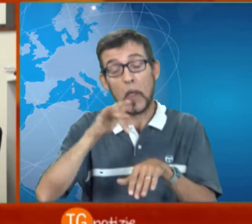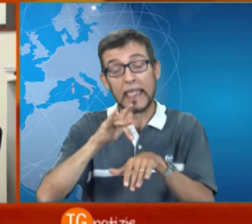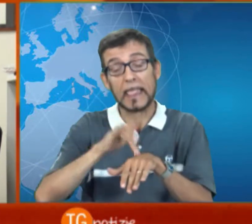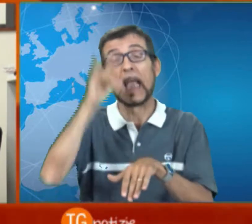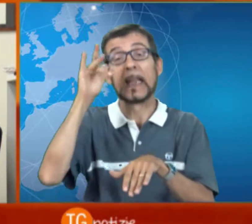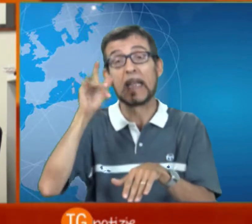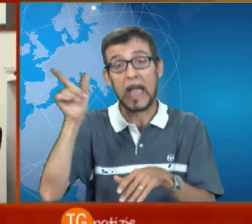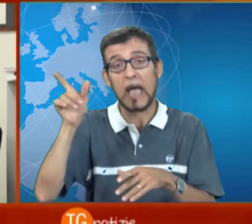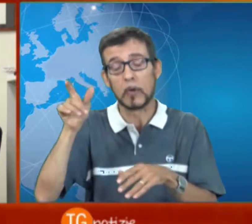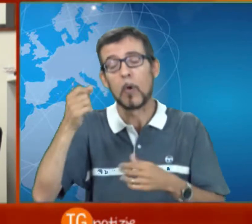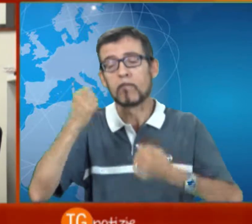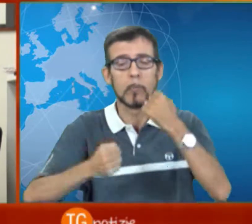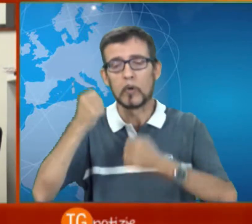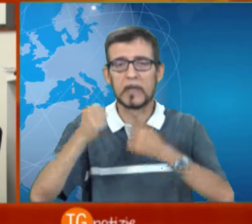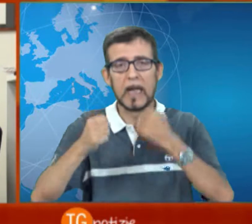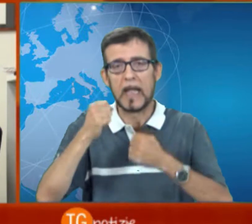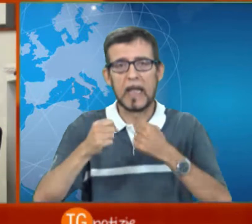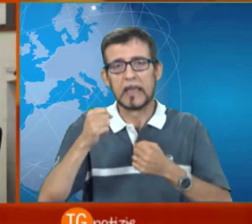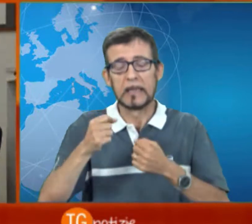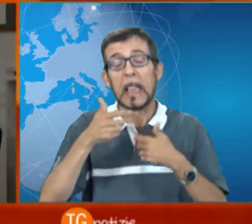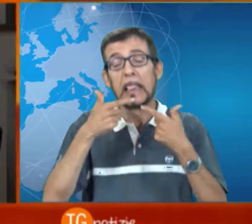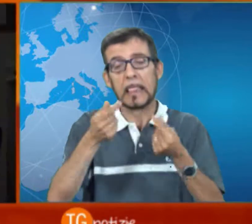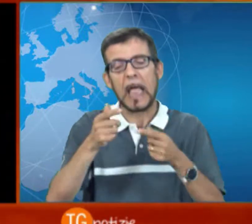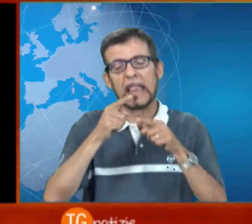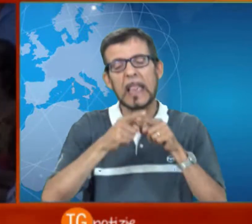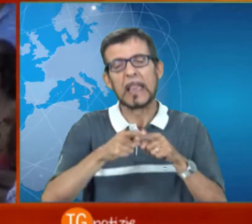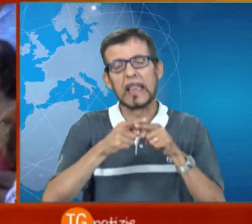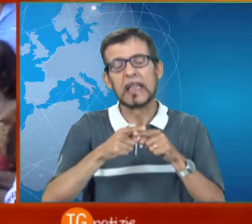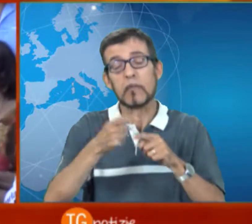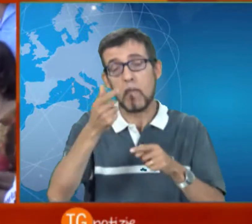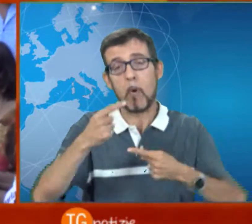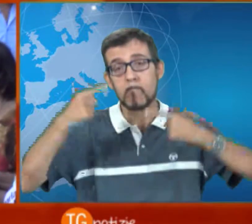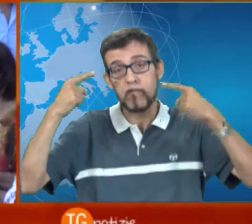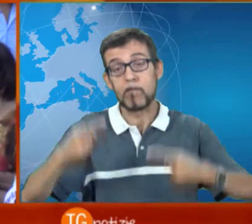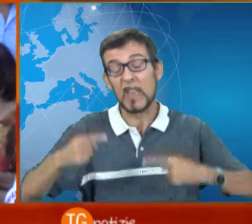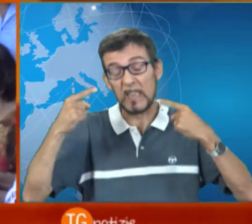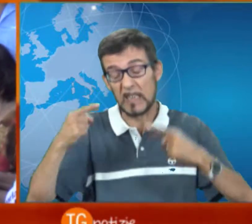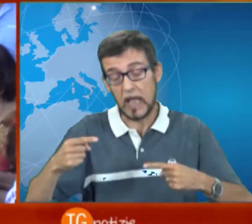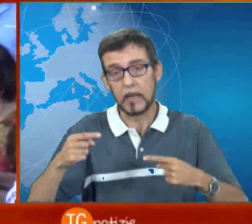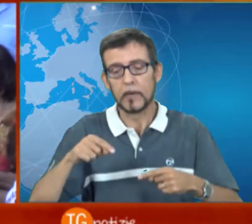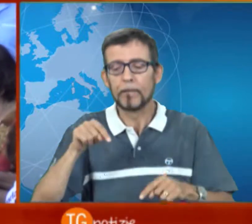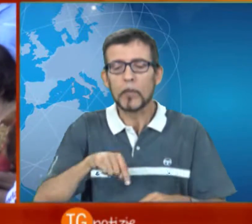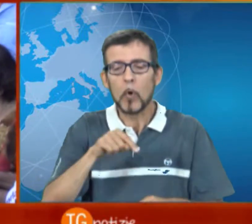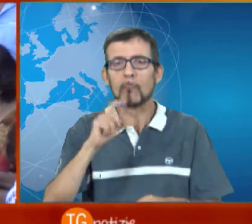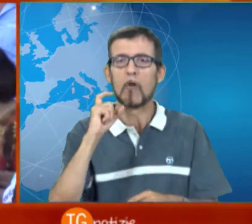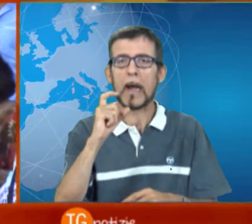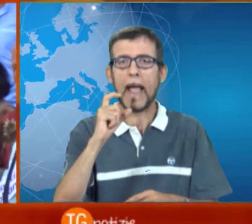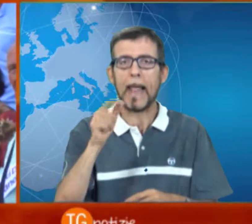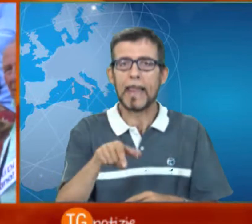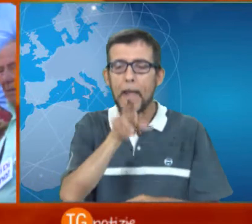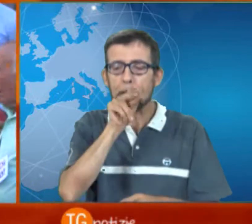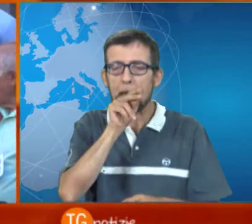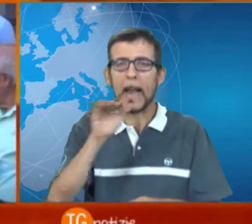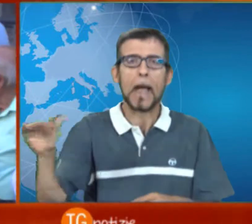flash mob, ma molte testimonianze davvero pesanti. Oggi a Cagliari si parla di bambini e si parla soprattutto